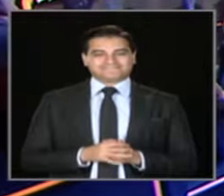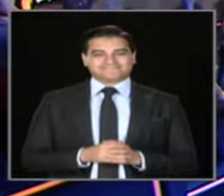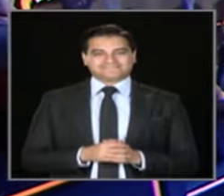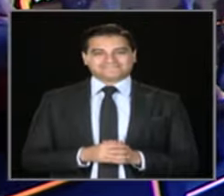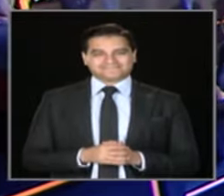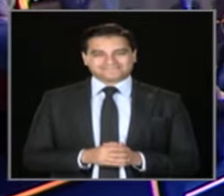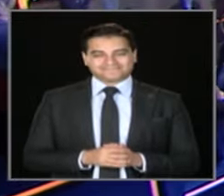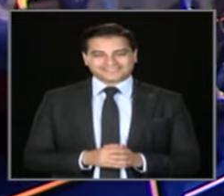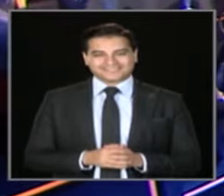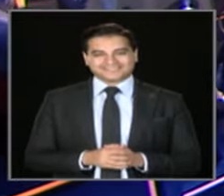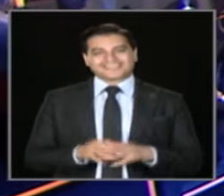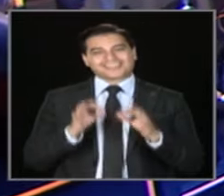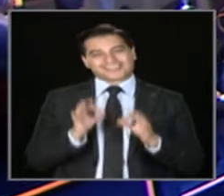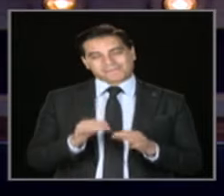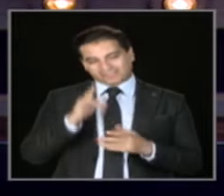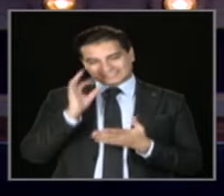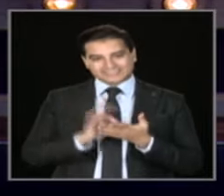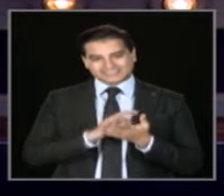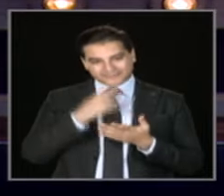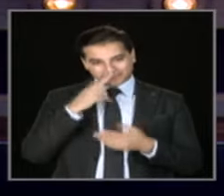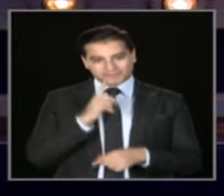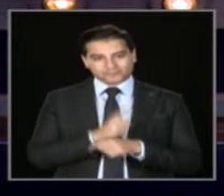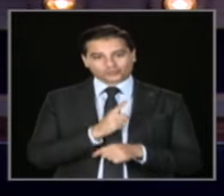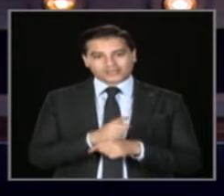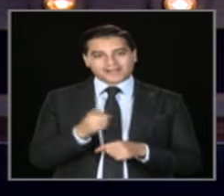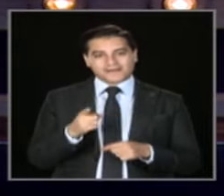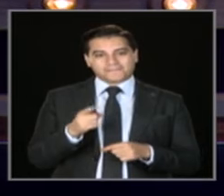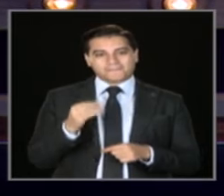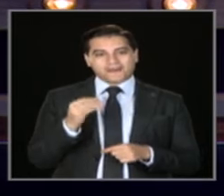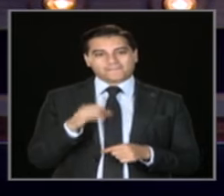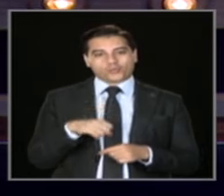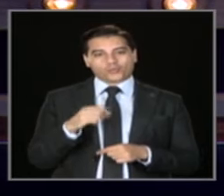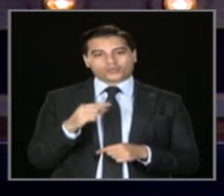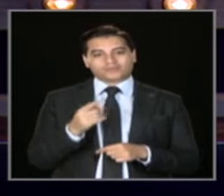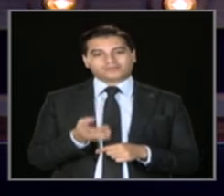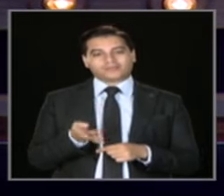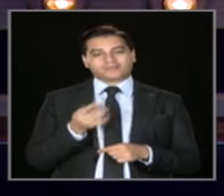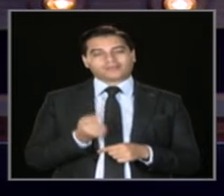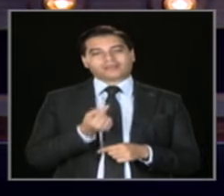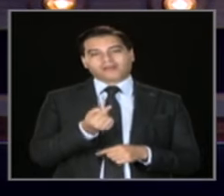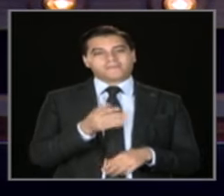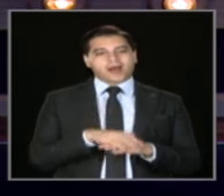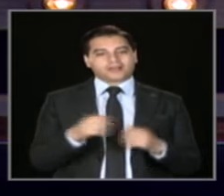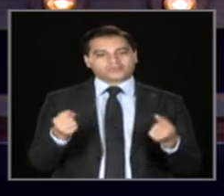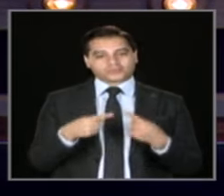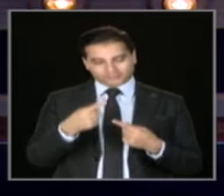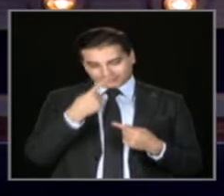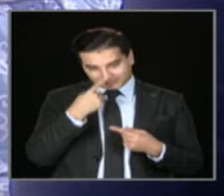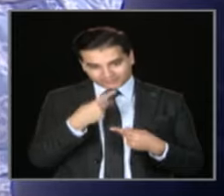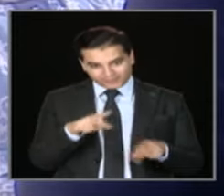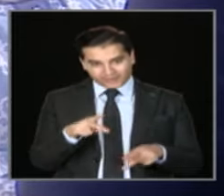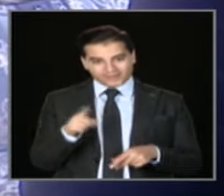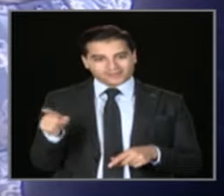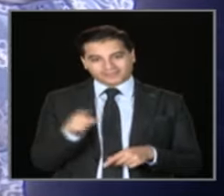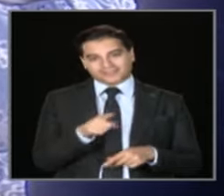لاك طبعا هي غلطه الجعفري محمود الجعفري طلب من اميره تجيب سويتش وهي سمعت الكلام